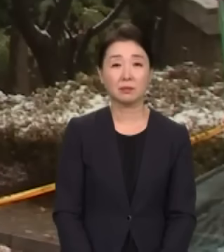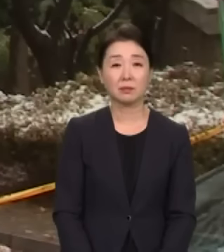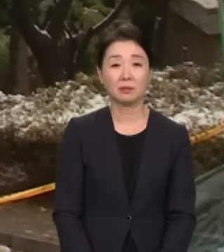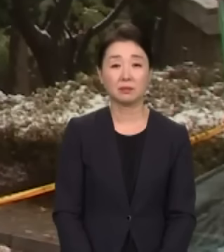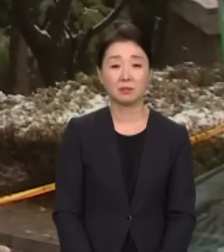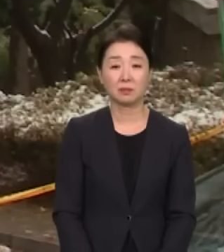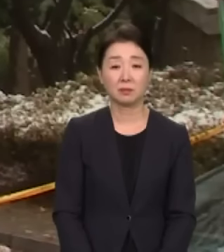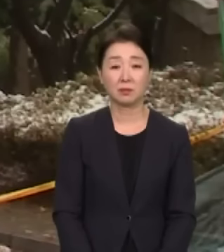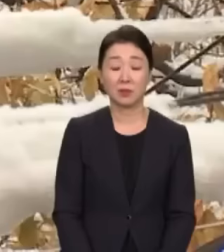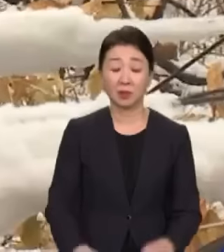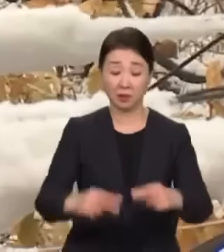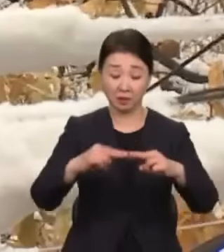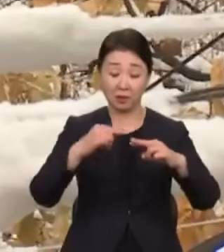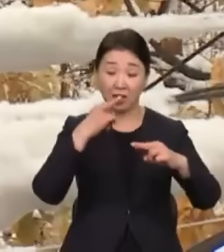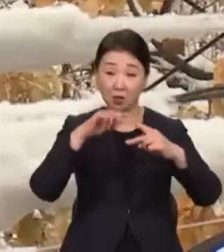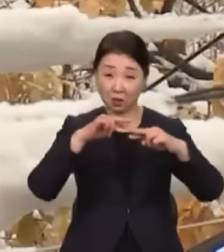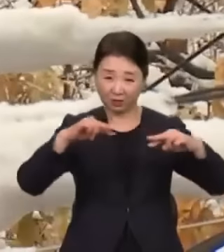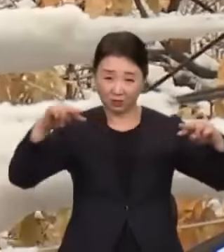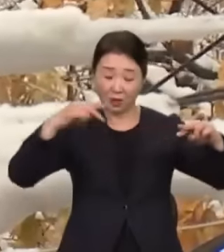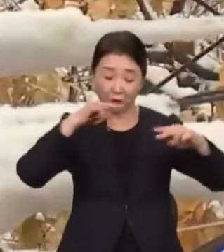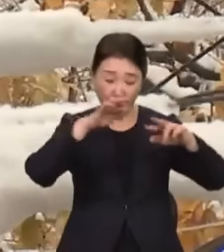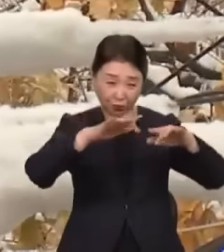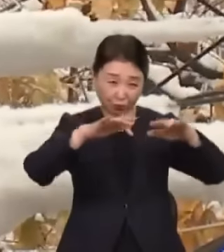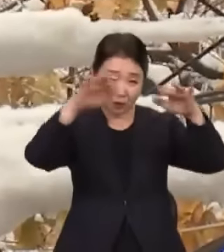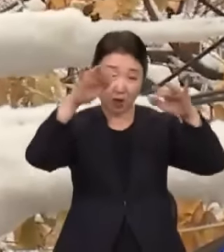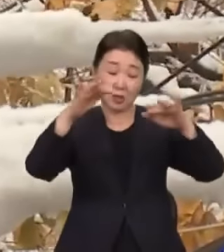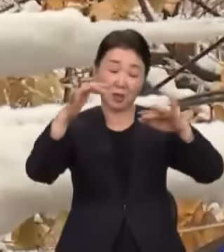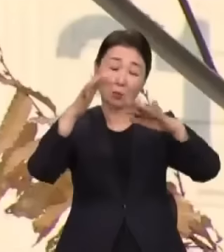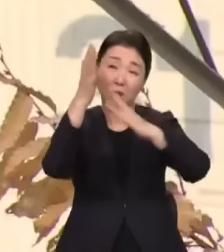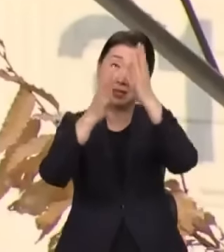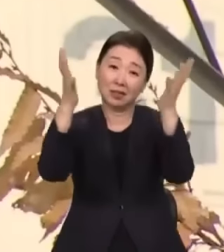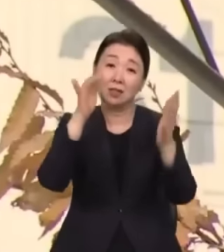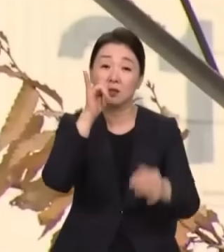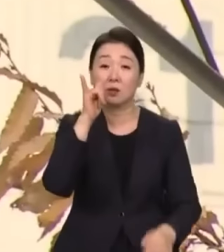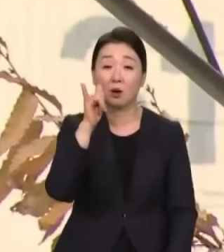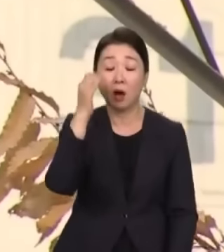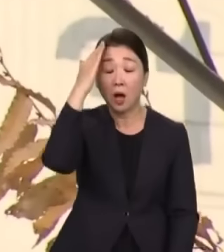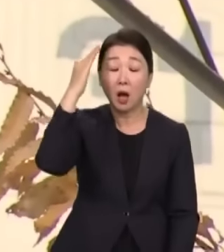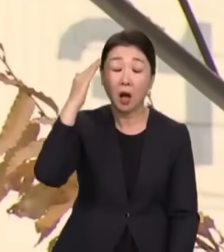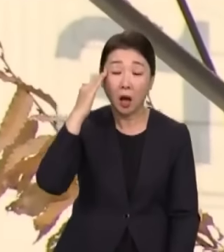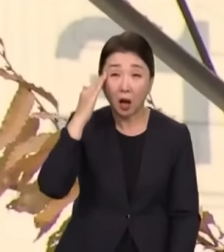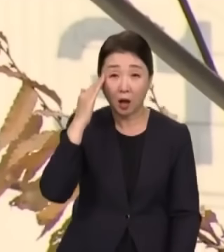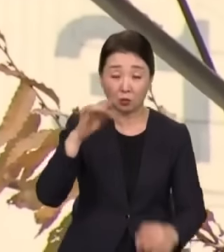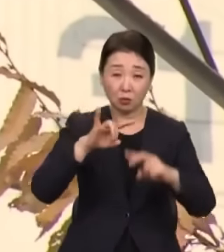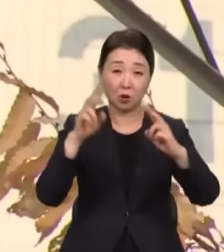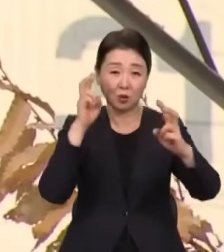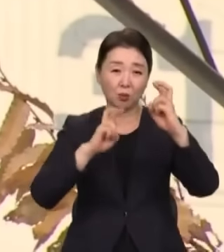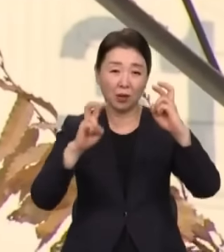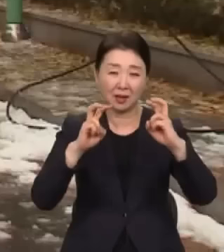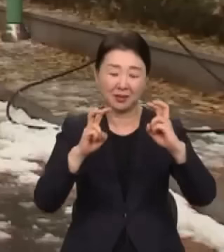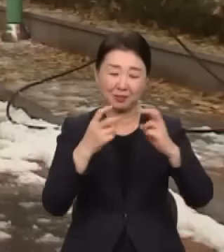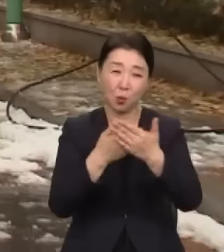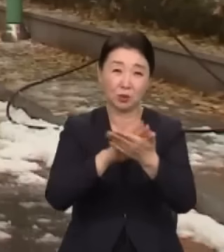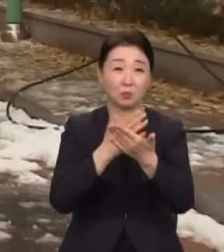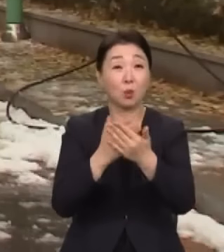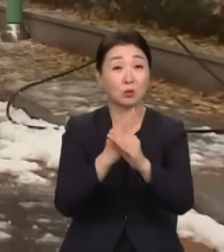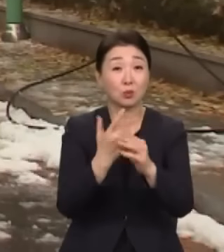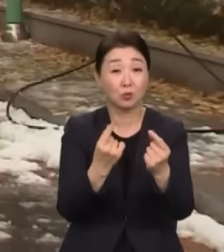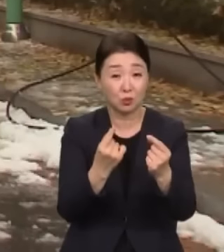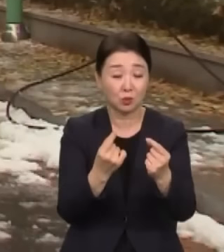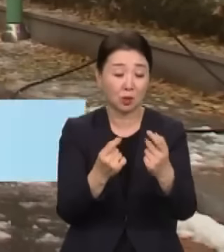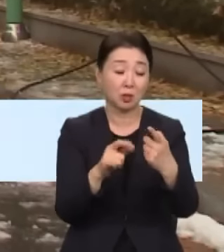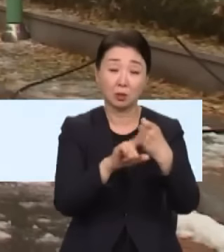눈 쌓인 전기줄 위로 나뭇가지들이 뻗어 있습니다. 한국전력 직원들이 보수 작업을 진행하고 있습니다. 지난달